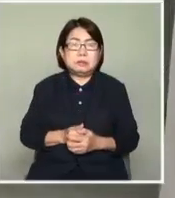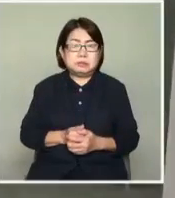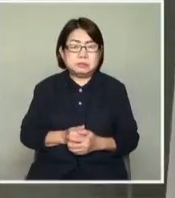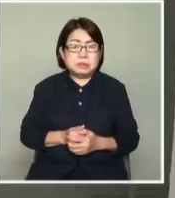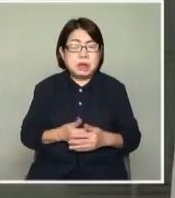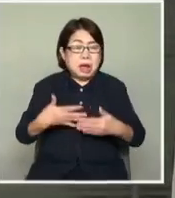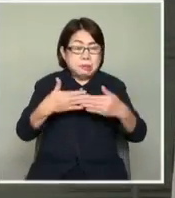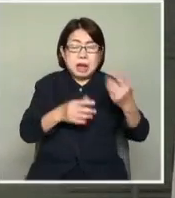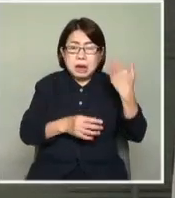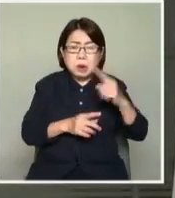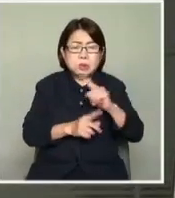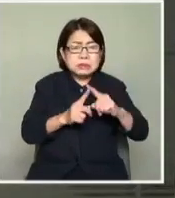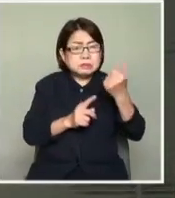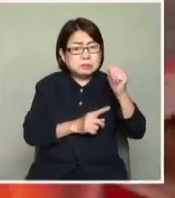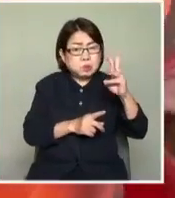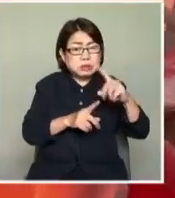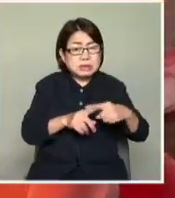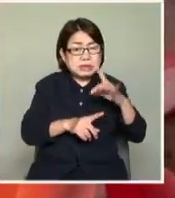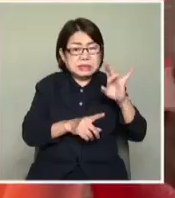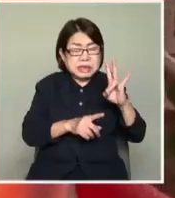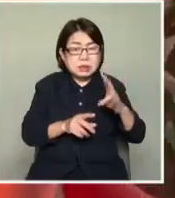มตอนนั้นตัวเลขอยู่ที่